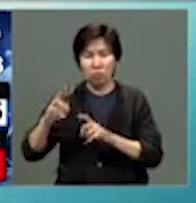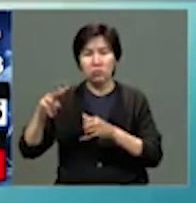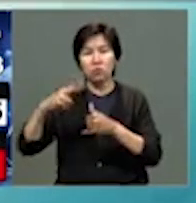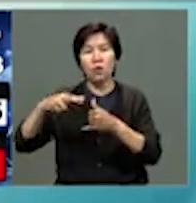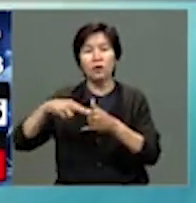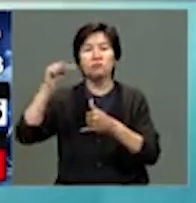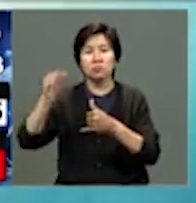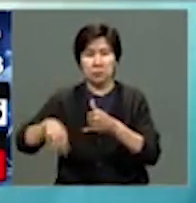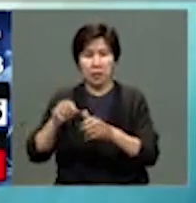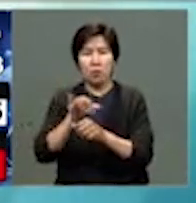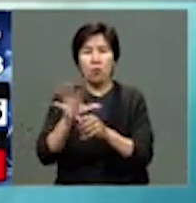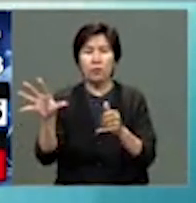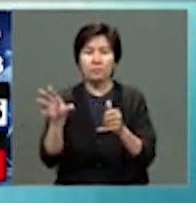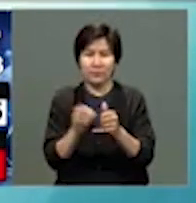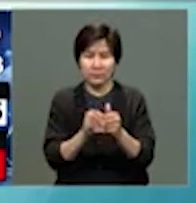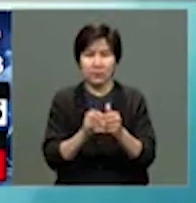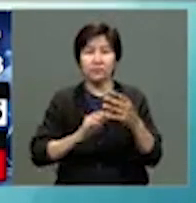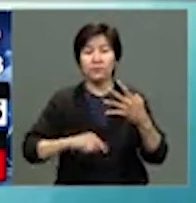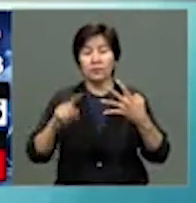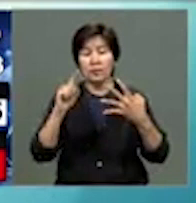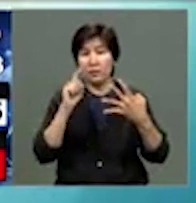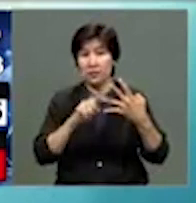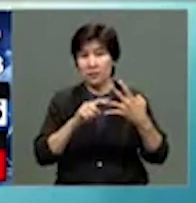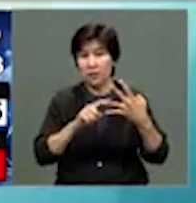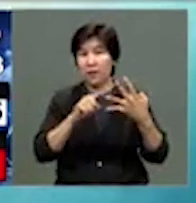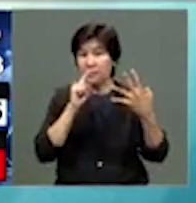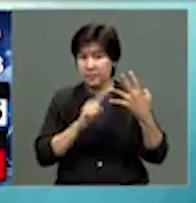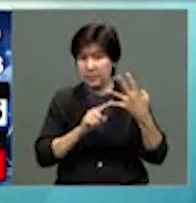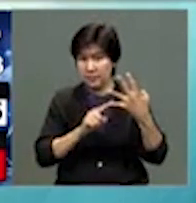มิถุนายนผลตรวจพบเชื้อรายที่3 4